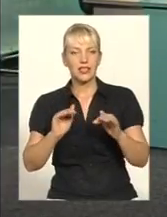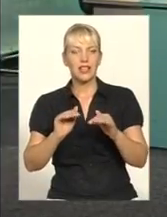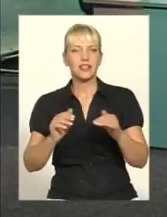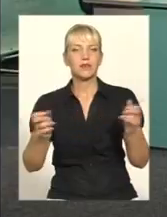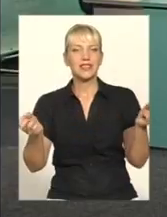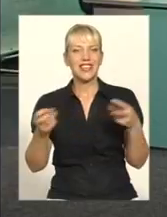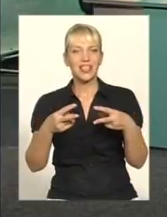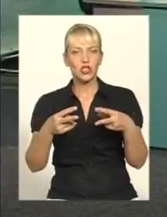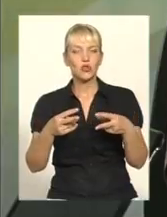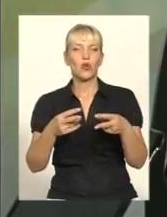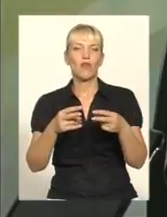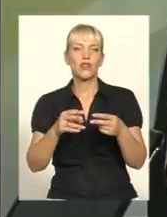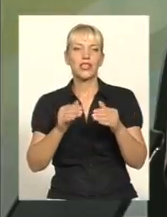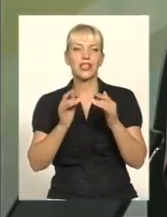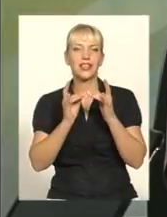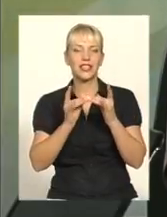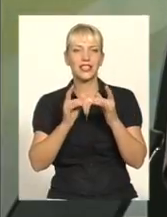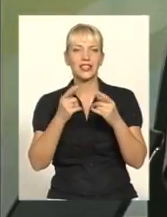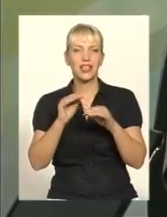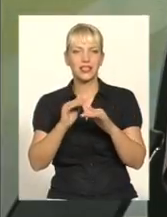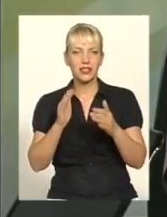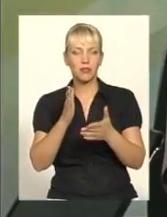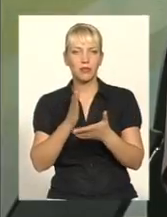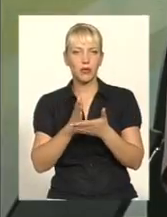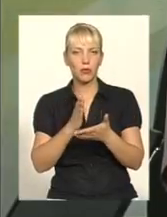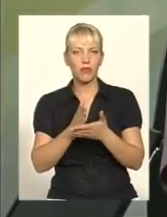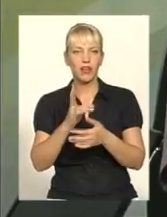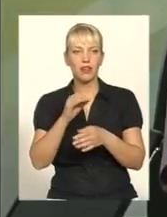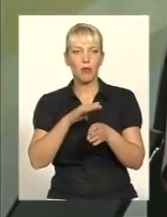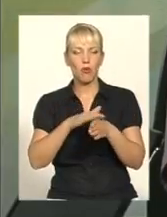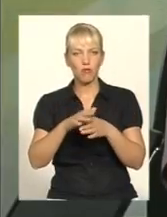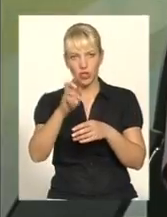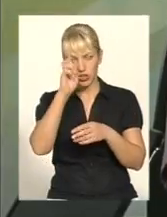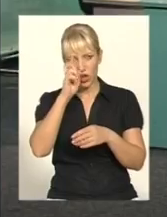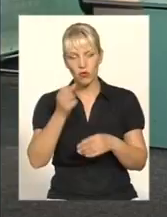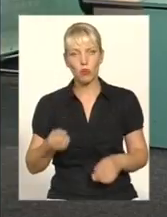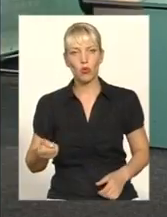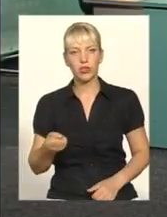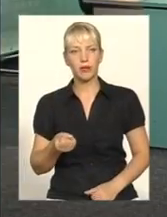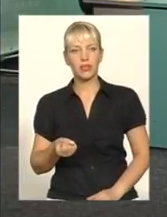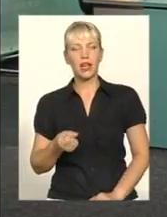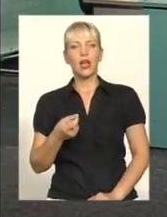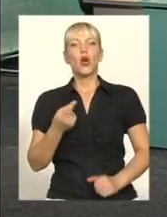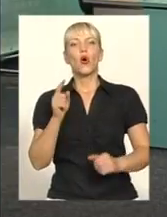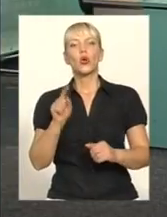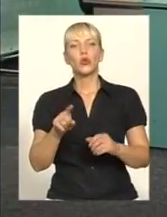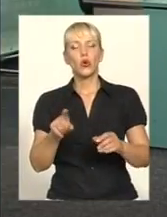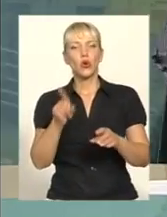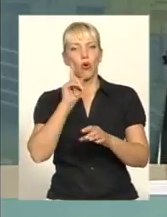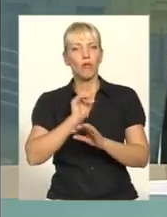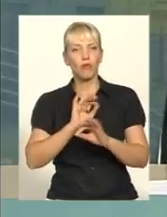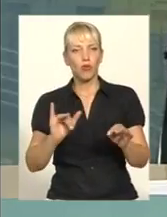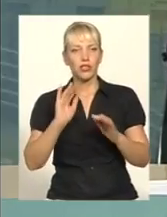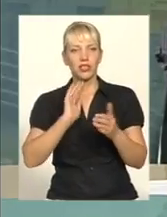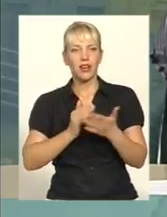вони перебувають фактично на повному державному утриманні. Разом з тим, я з вами абсолютно погоджуюся, що той комфорт і якість має бути не